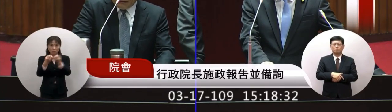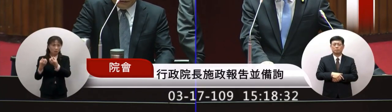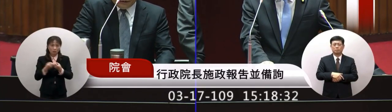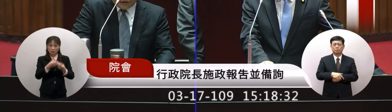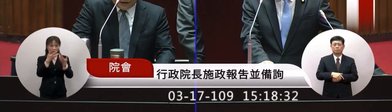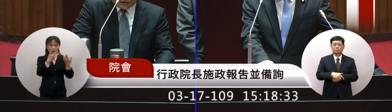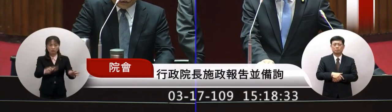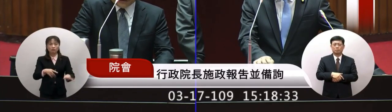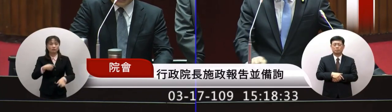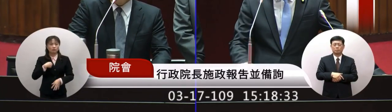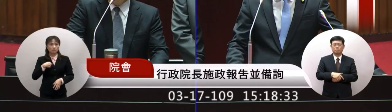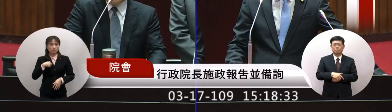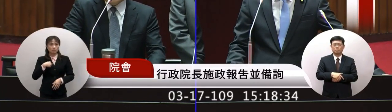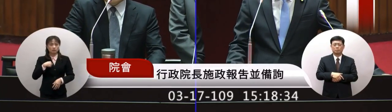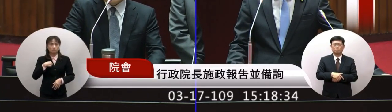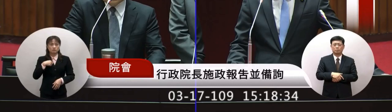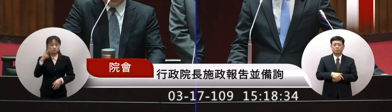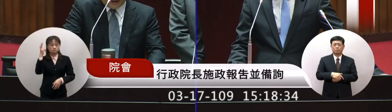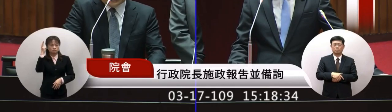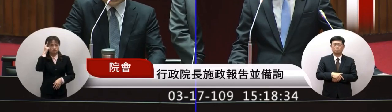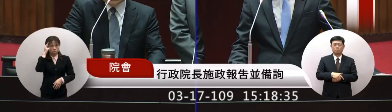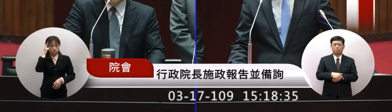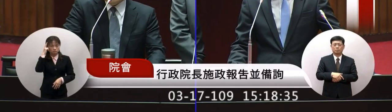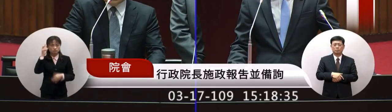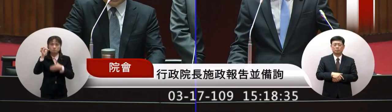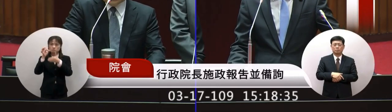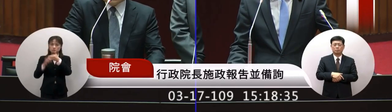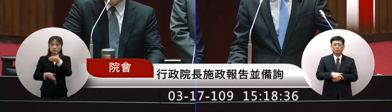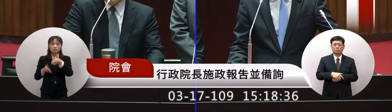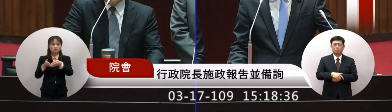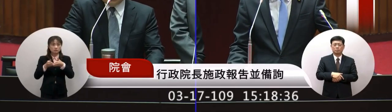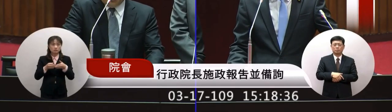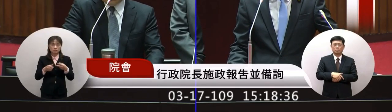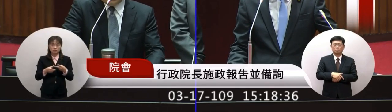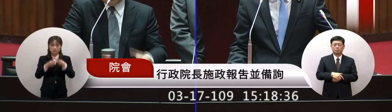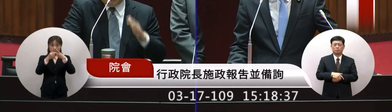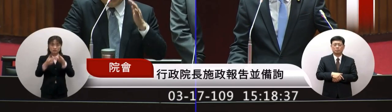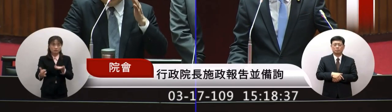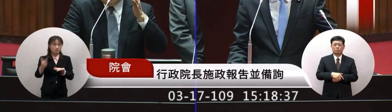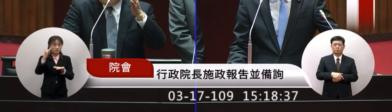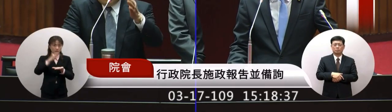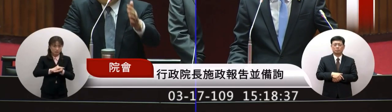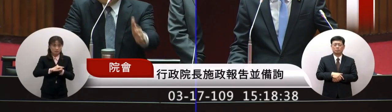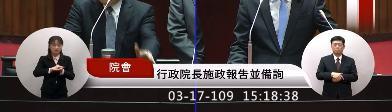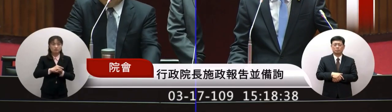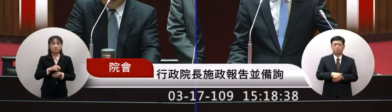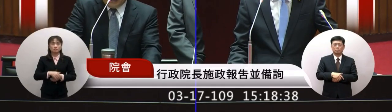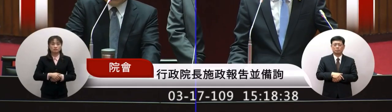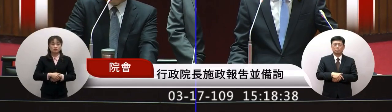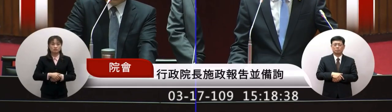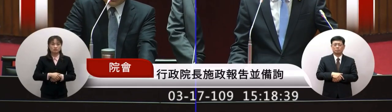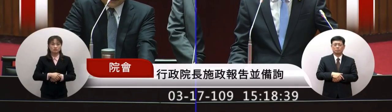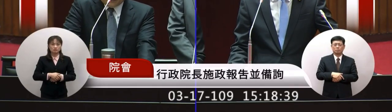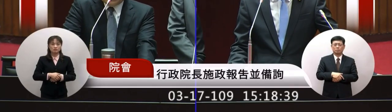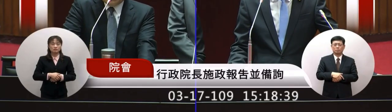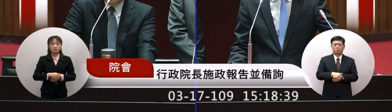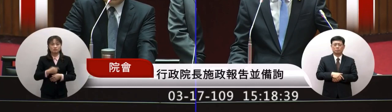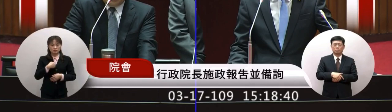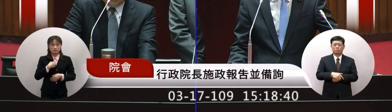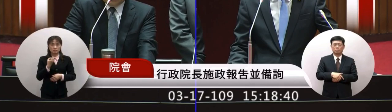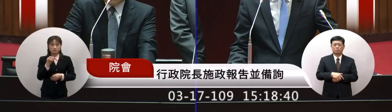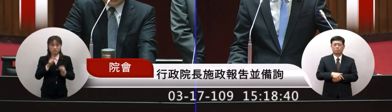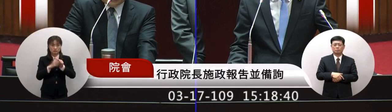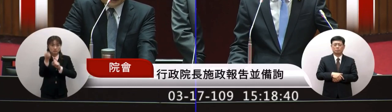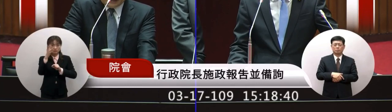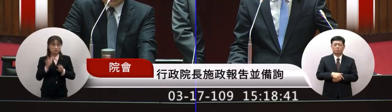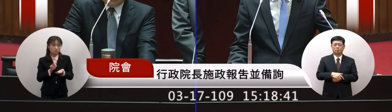定要坚持相关的这原则，那第二次也有让我们华航过去接人啊，